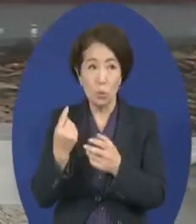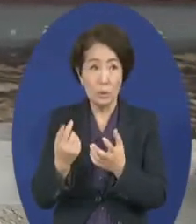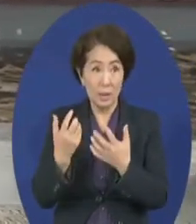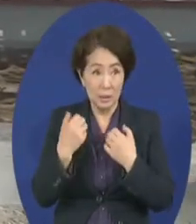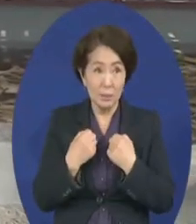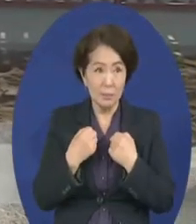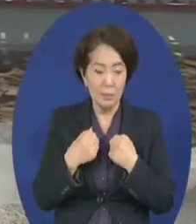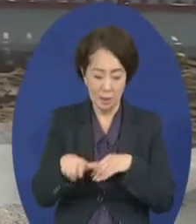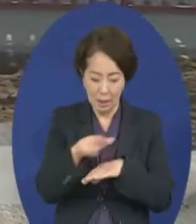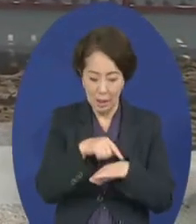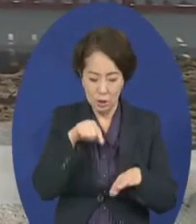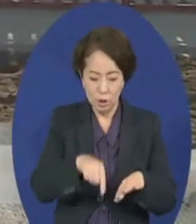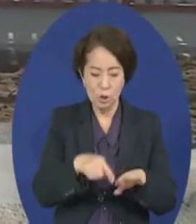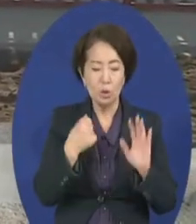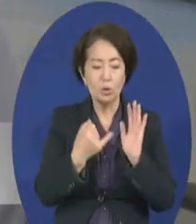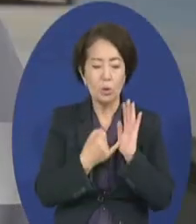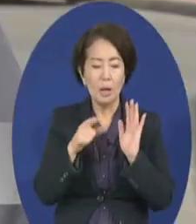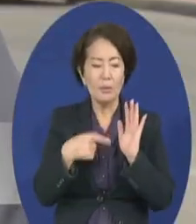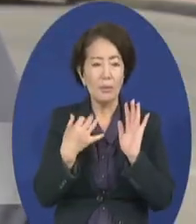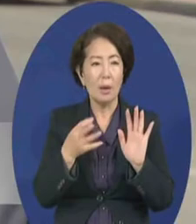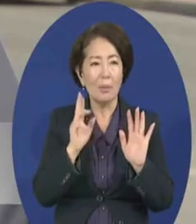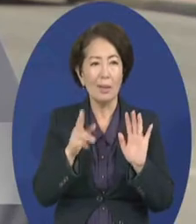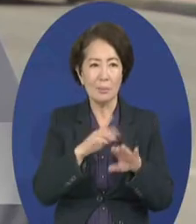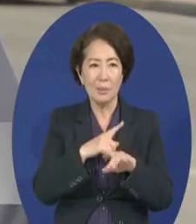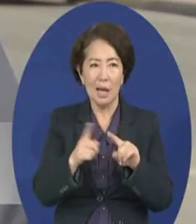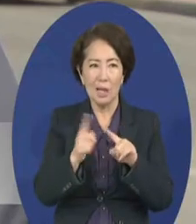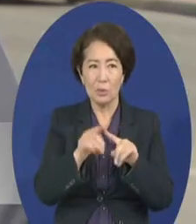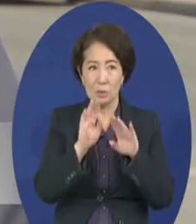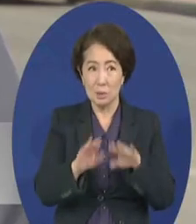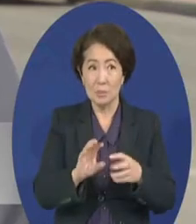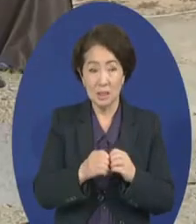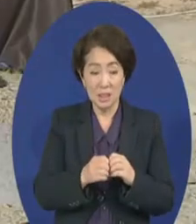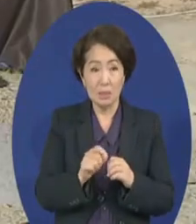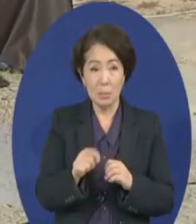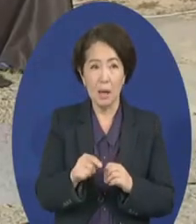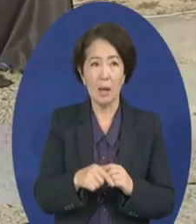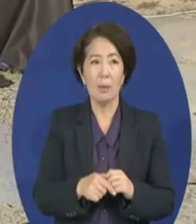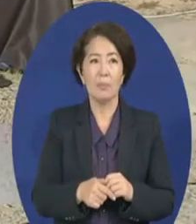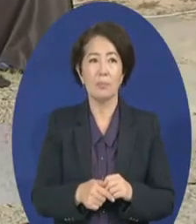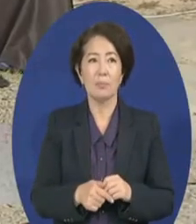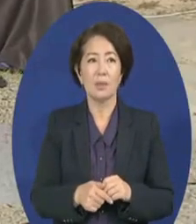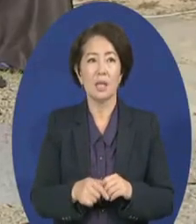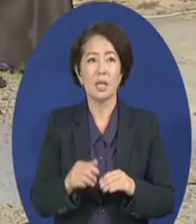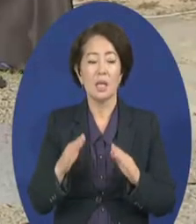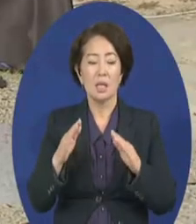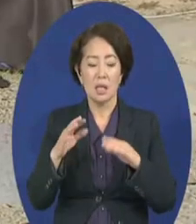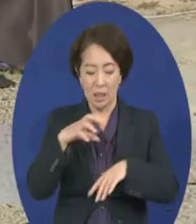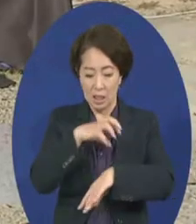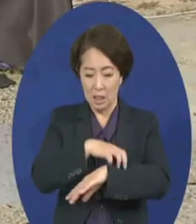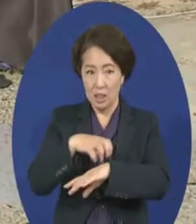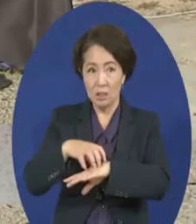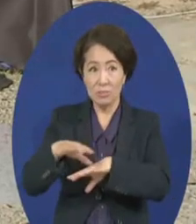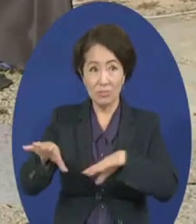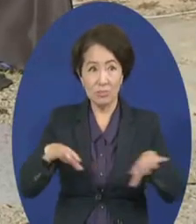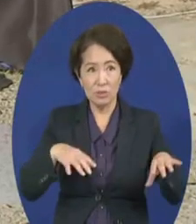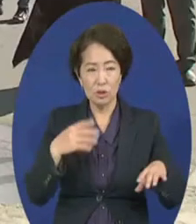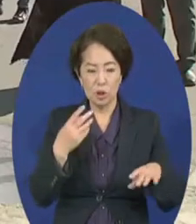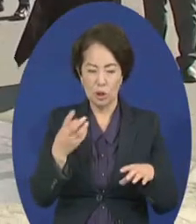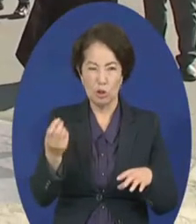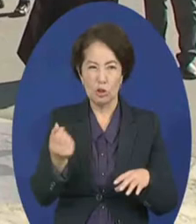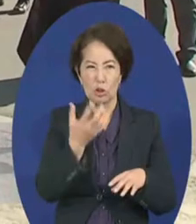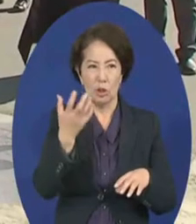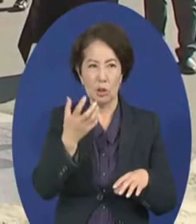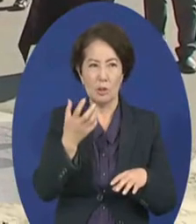авч байна. Яг энэ бүстэл одоо 6.8 км хатуу хүчилтэй замыг хийж гүйцэтгсэн байгаа. Гэр хорооллын дундах шорон замыг хатуу